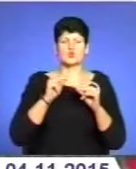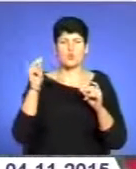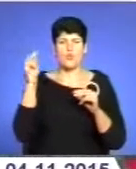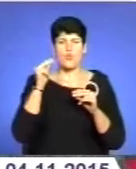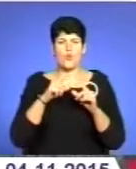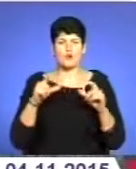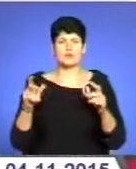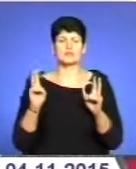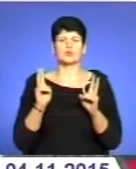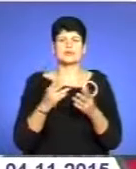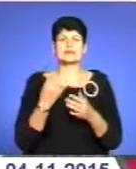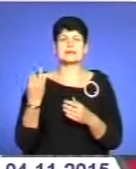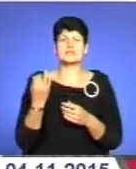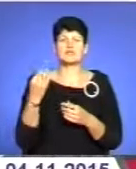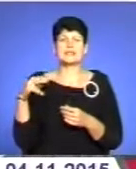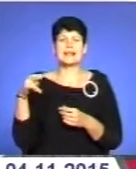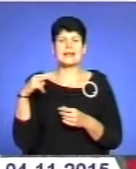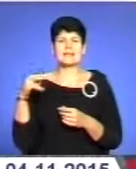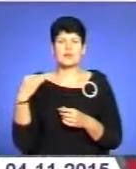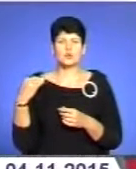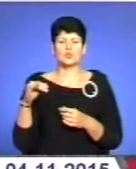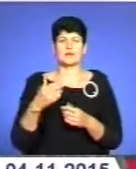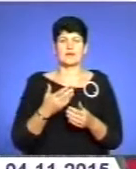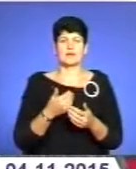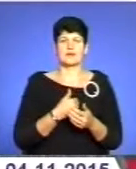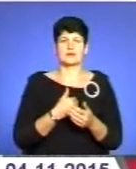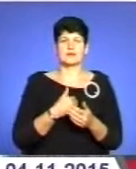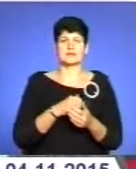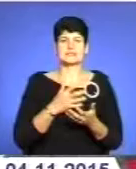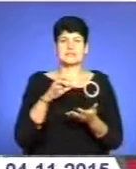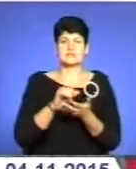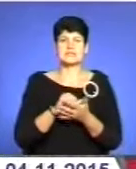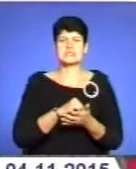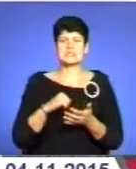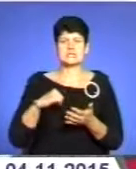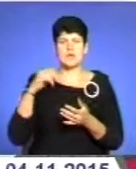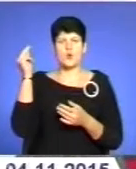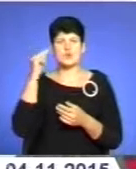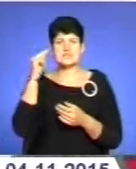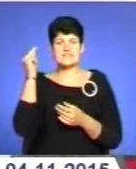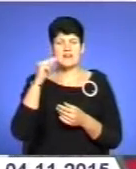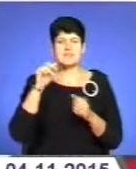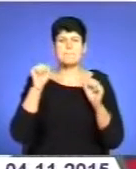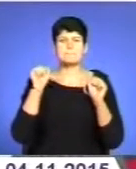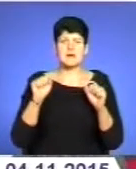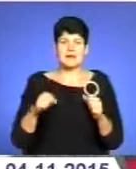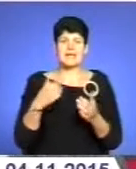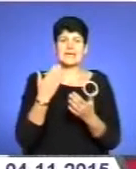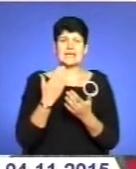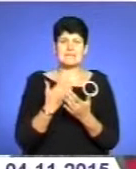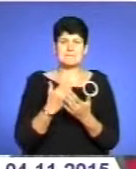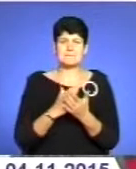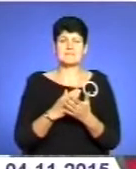які інтересуються літературою або хочуть займатися самообразованням, соответственно, могли иметь доступ на